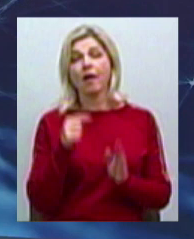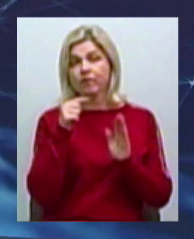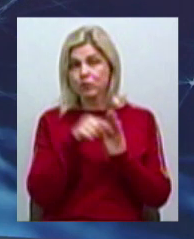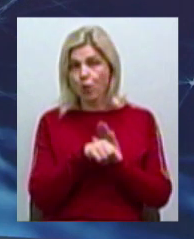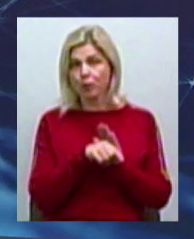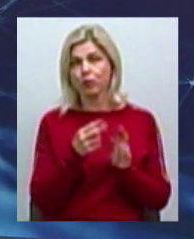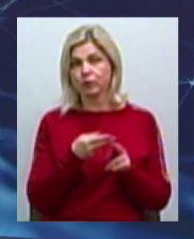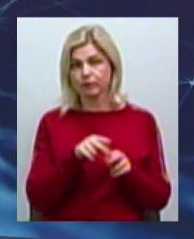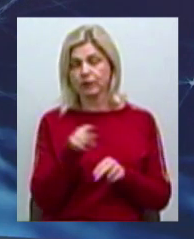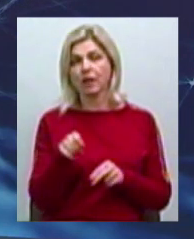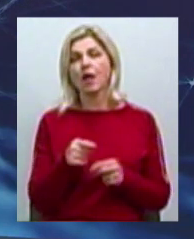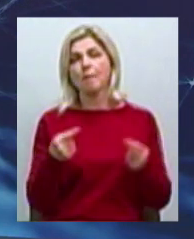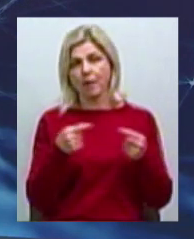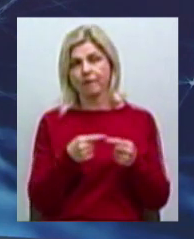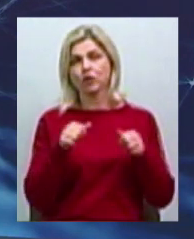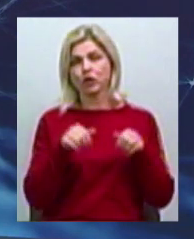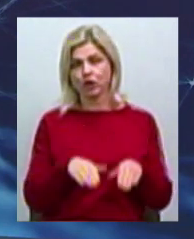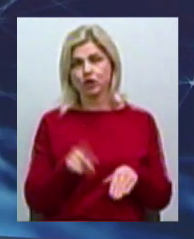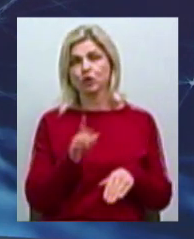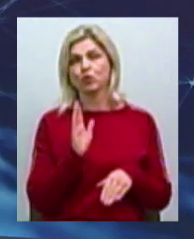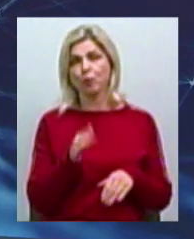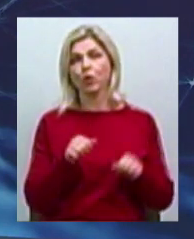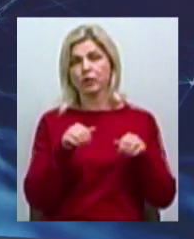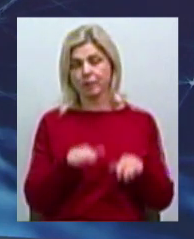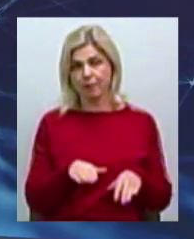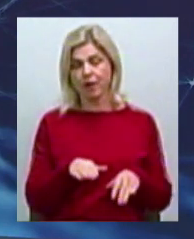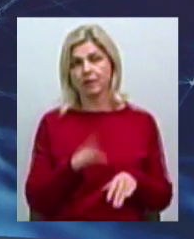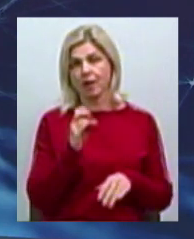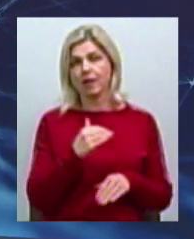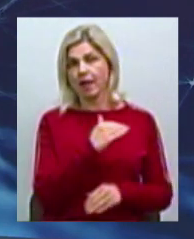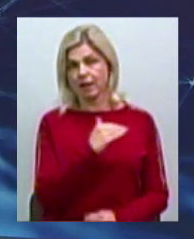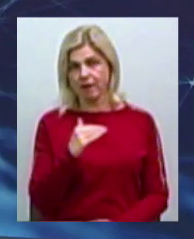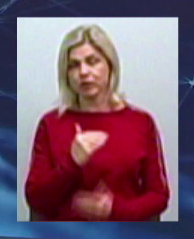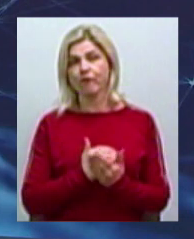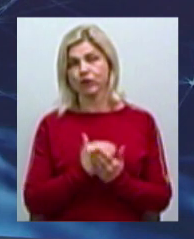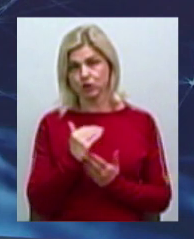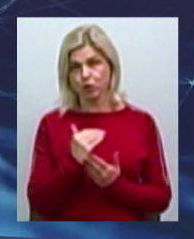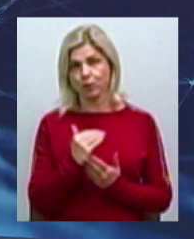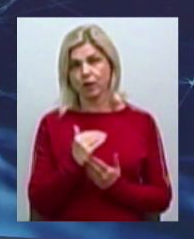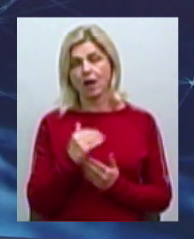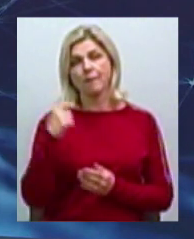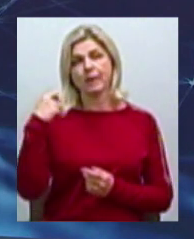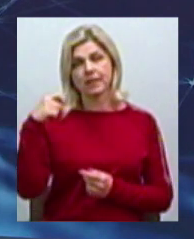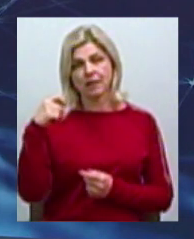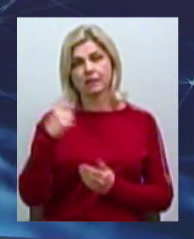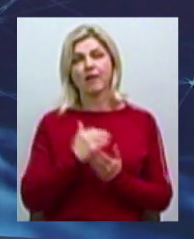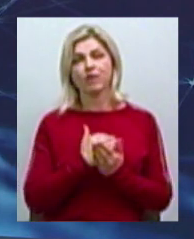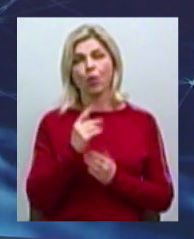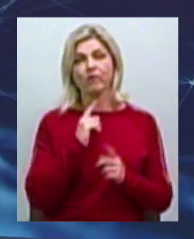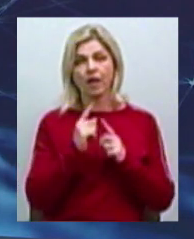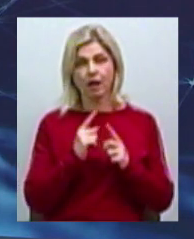сенсі певні рішення, які будуть прийматися на рівні вищому, да, президентському, Верховної